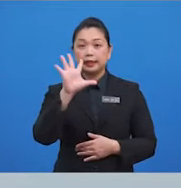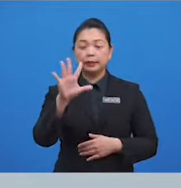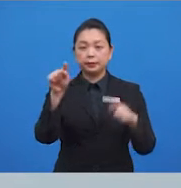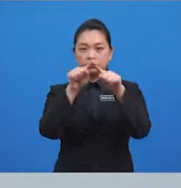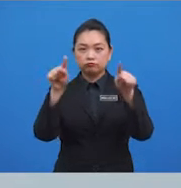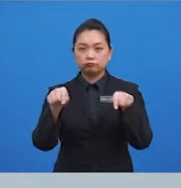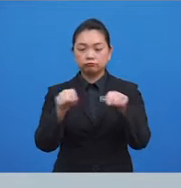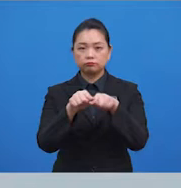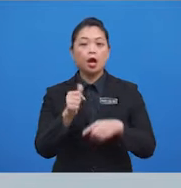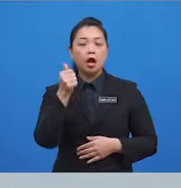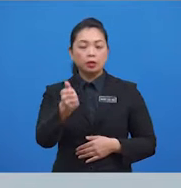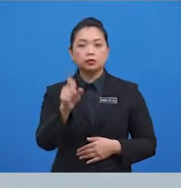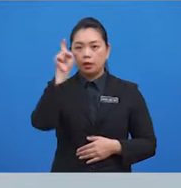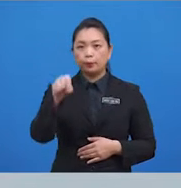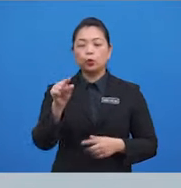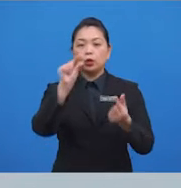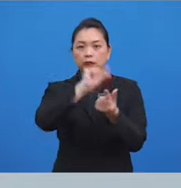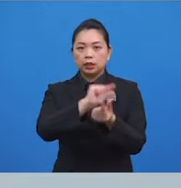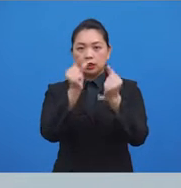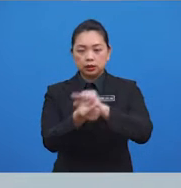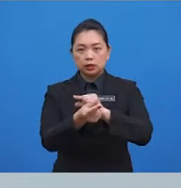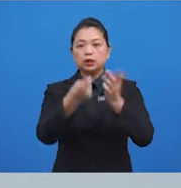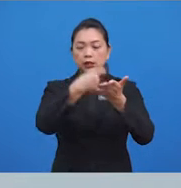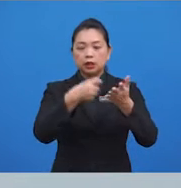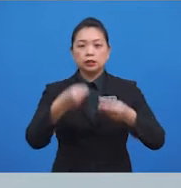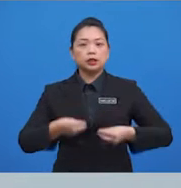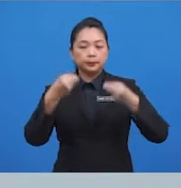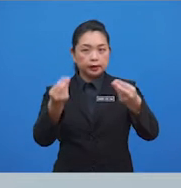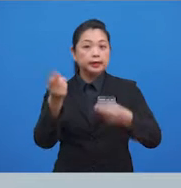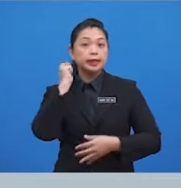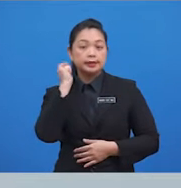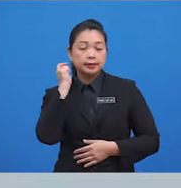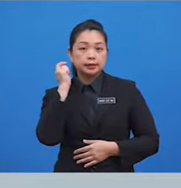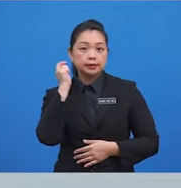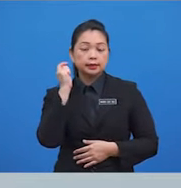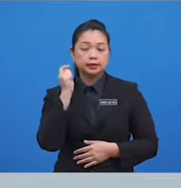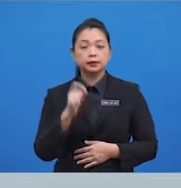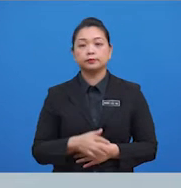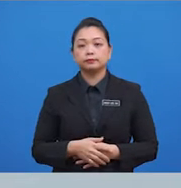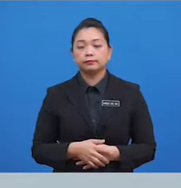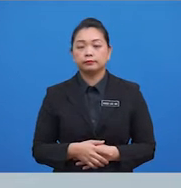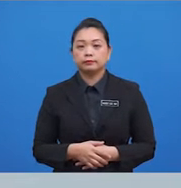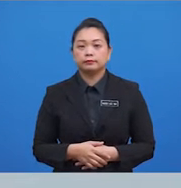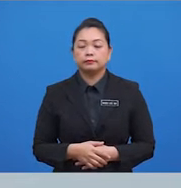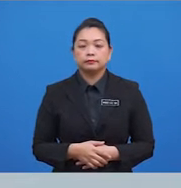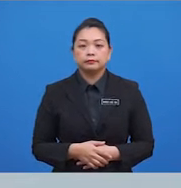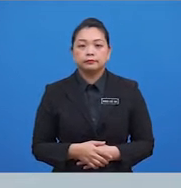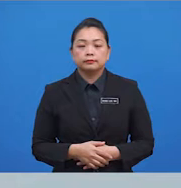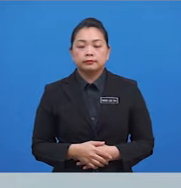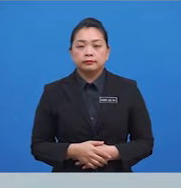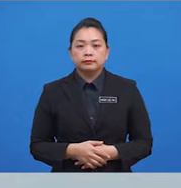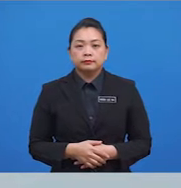4. Anda perlu menggantikan nilai yang diberi dari soalan atau yang telah anda cari ke